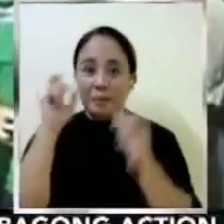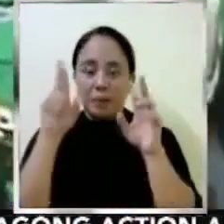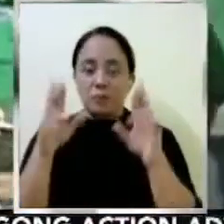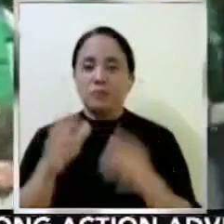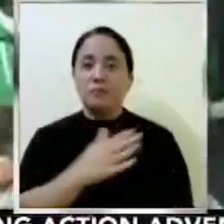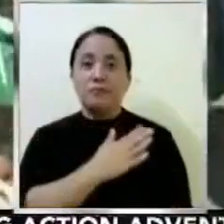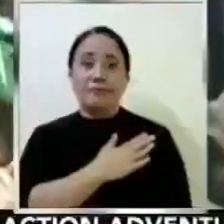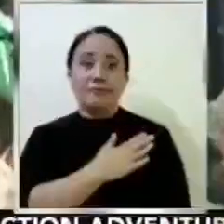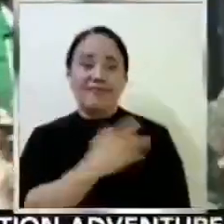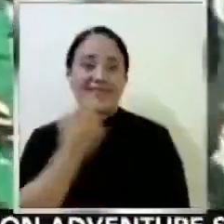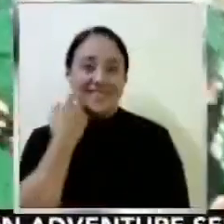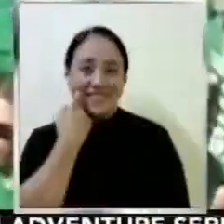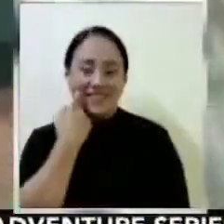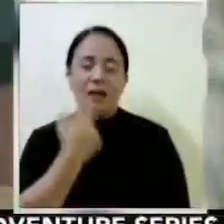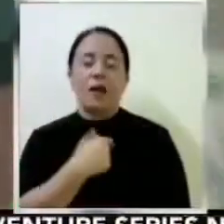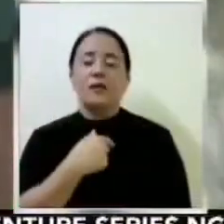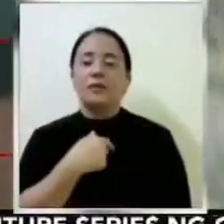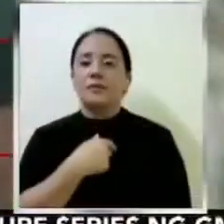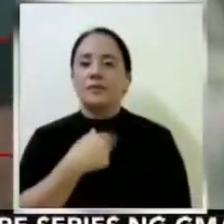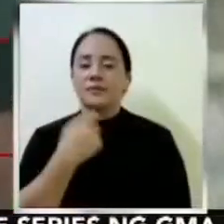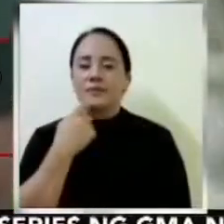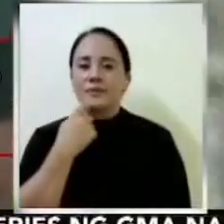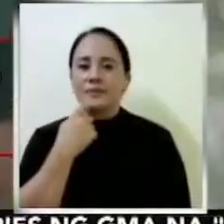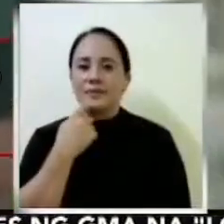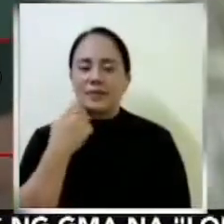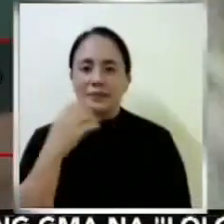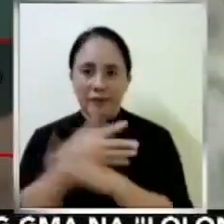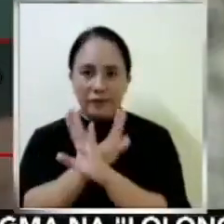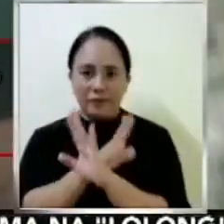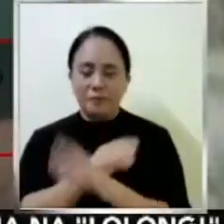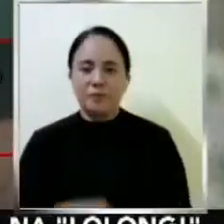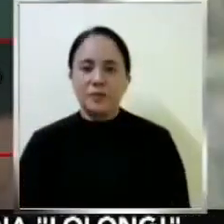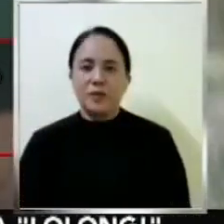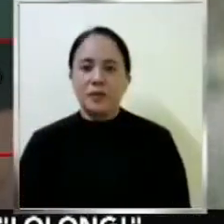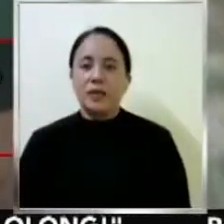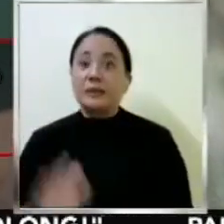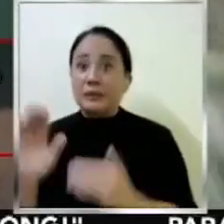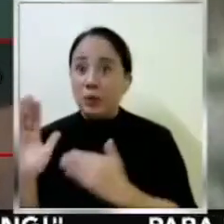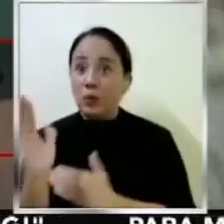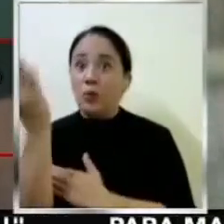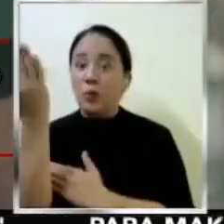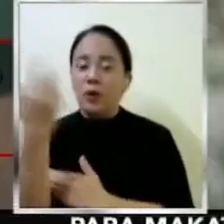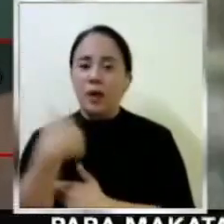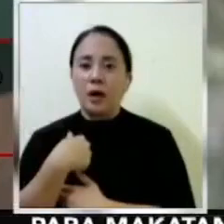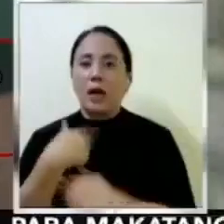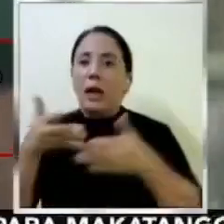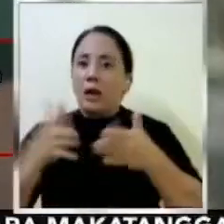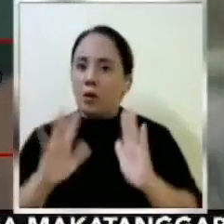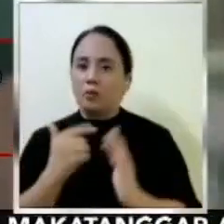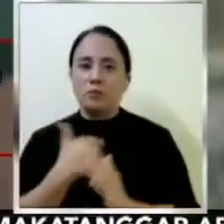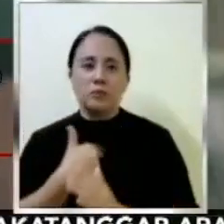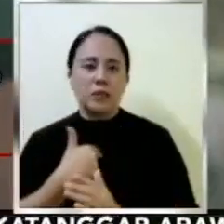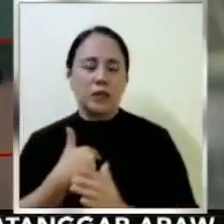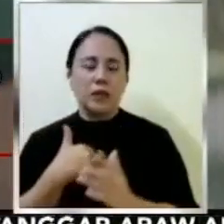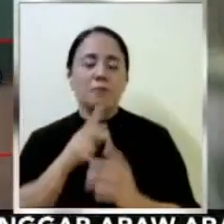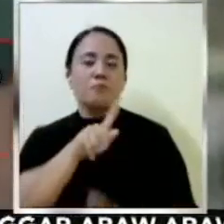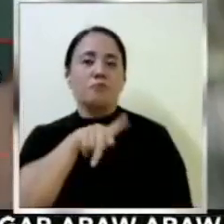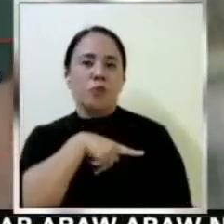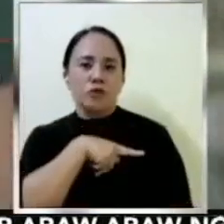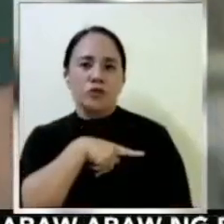ng Davao City Hall. Ug karong buntaga, tuguti ko nga personal nga manamilit